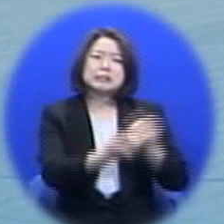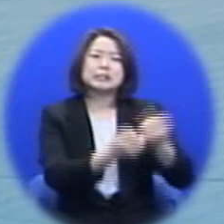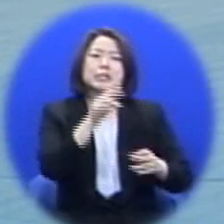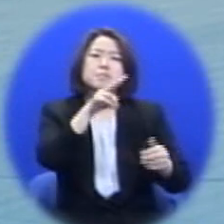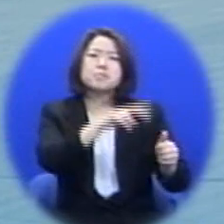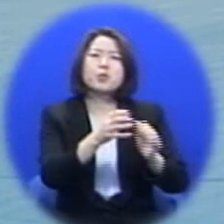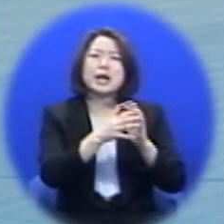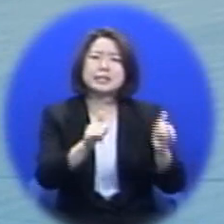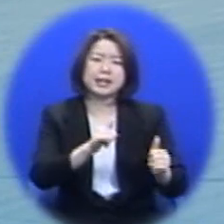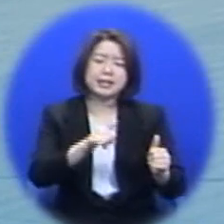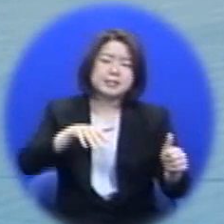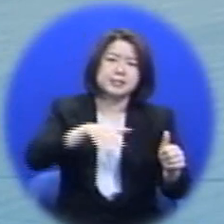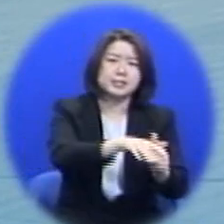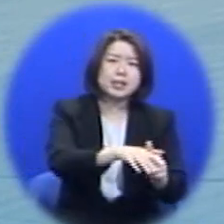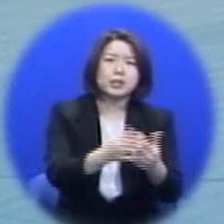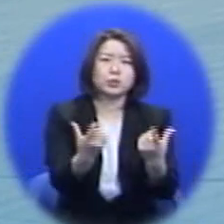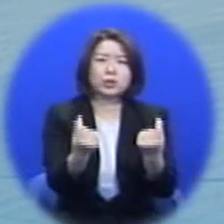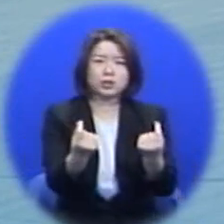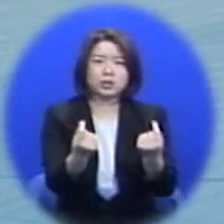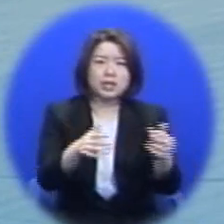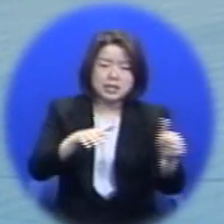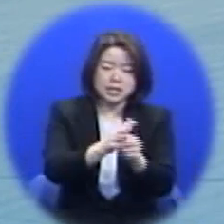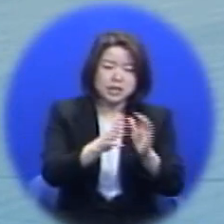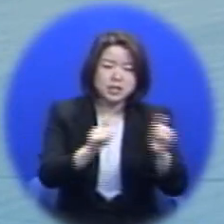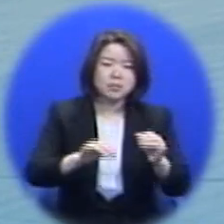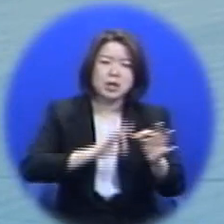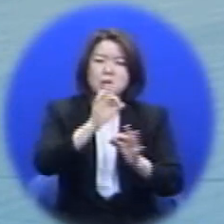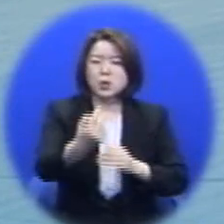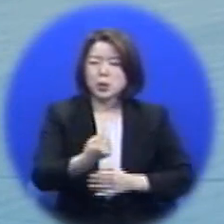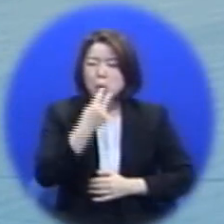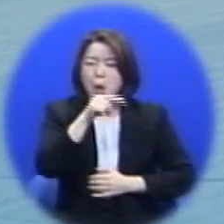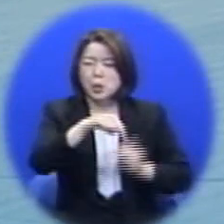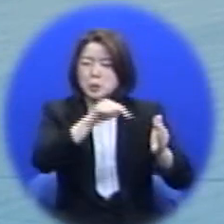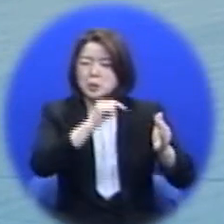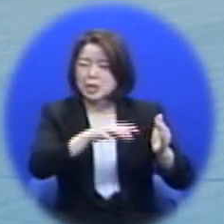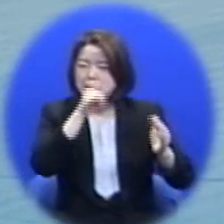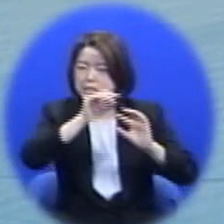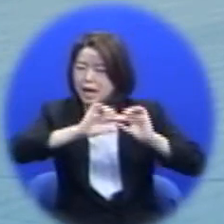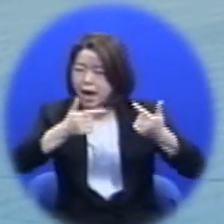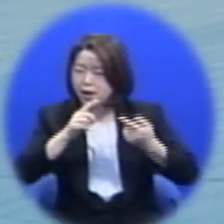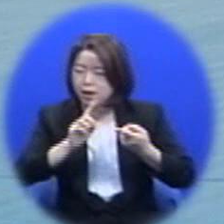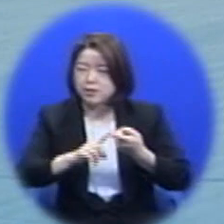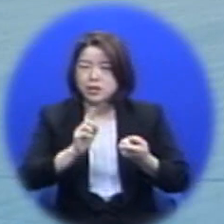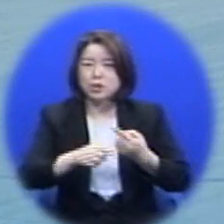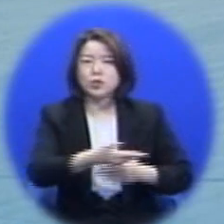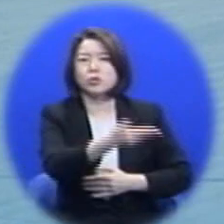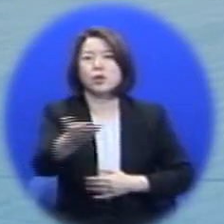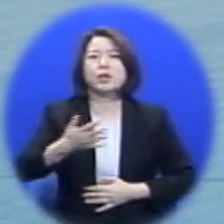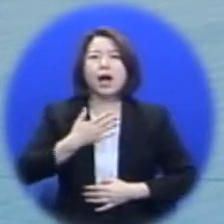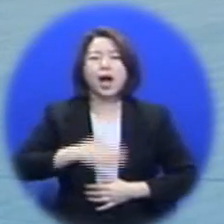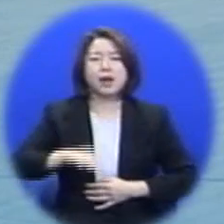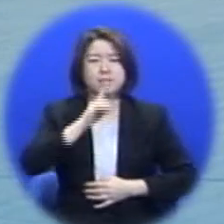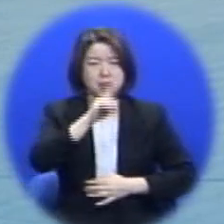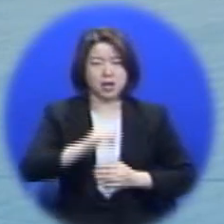자니 살인하는 자마다 영생이 그 속에 거하지 아니하는 것을 너희가 아는 바라.